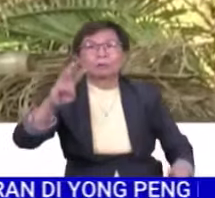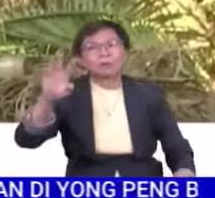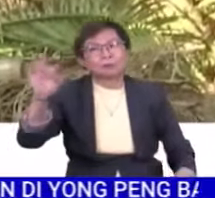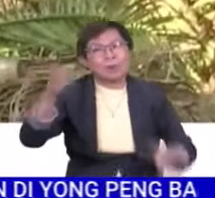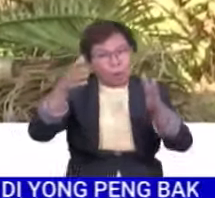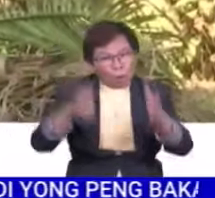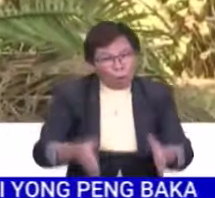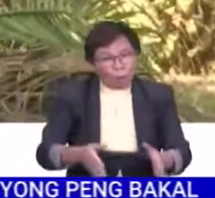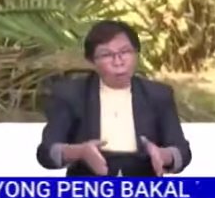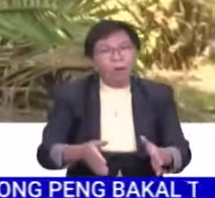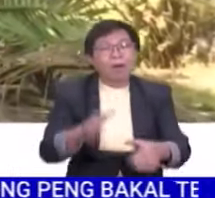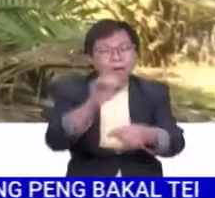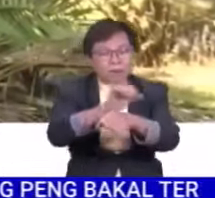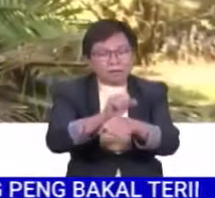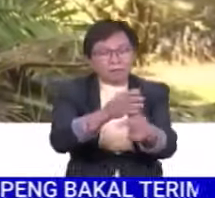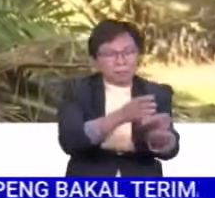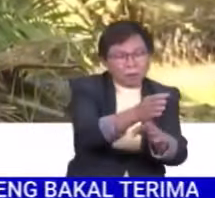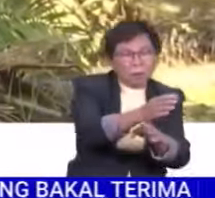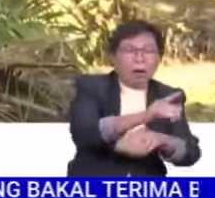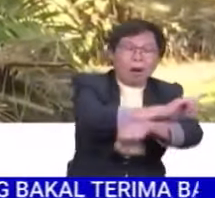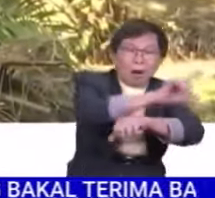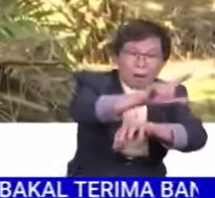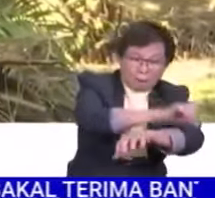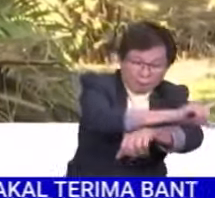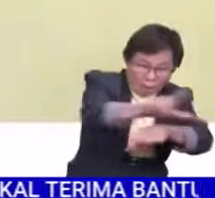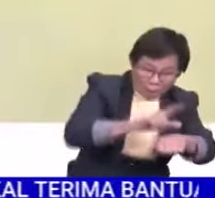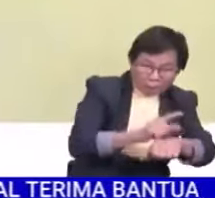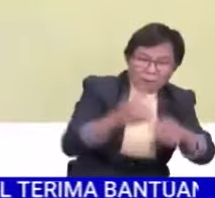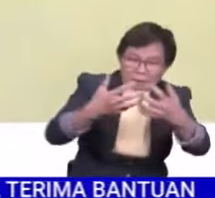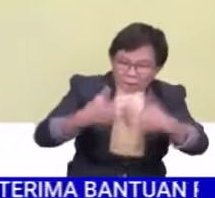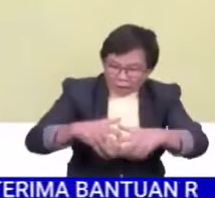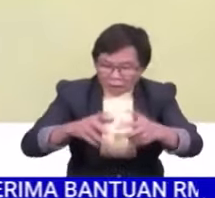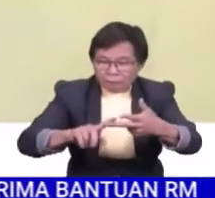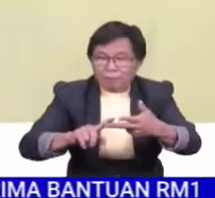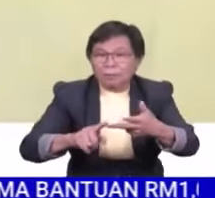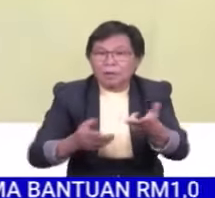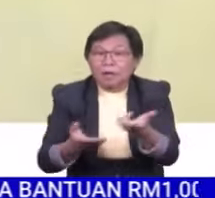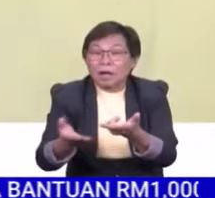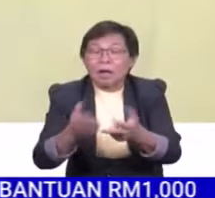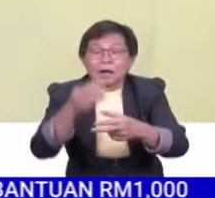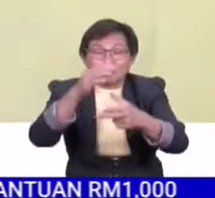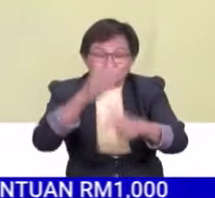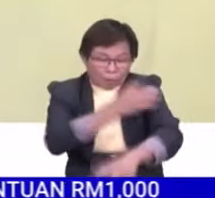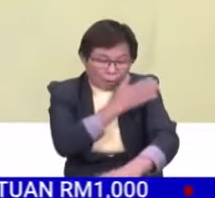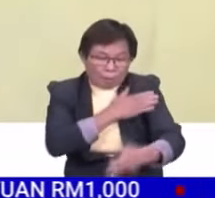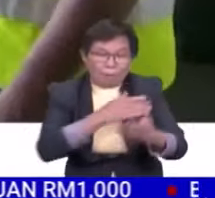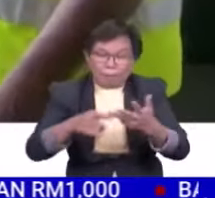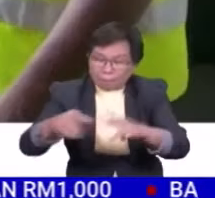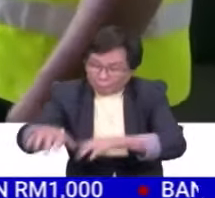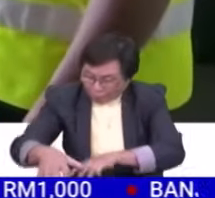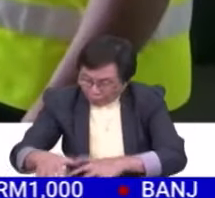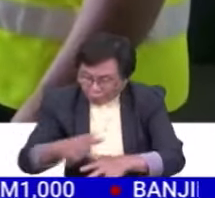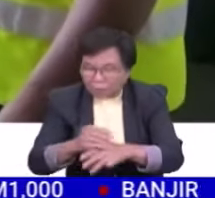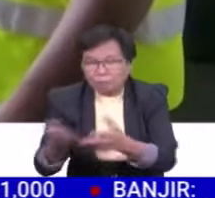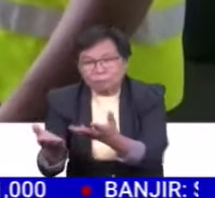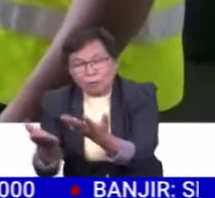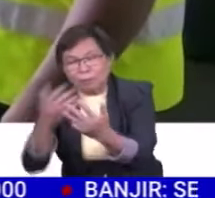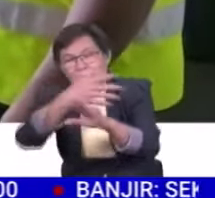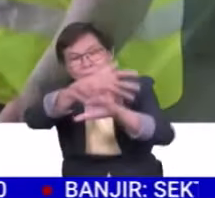352,469 orang yang terlibat dalam sektor perladangan, perkilangan, perkhidmatan domestik, pertanian dan perkhidmatan.